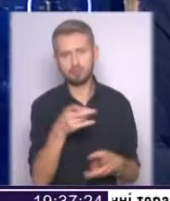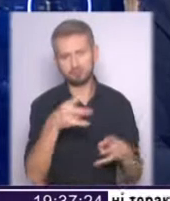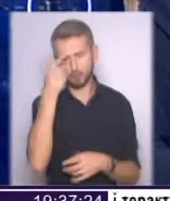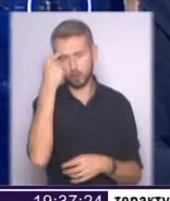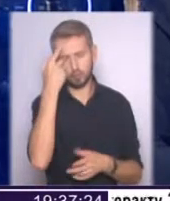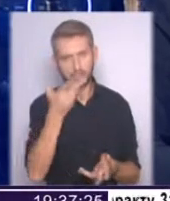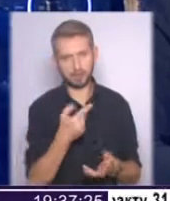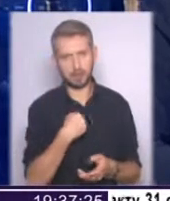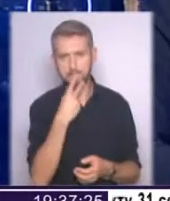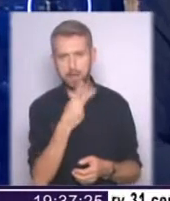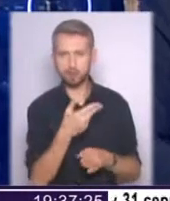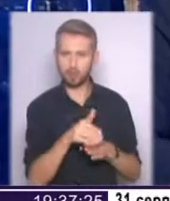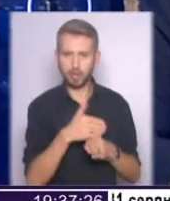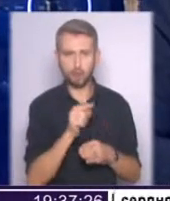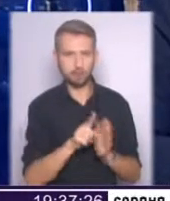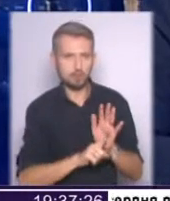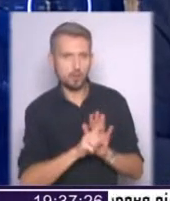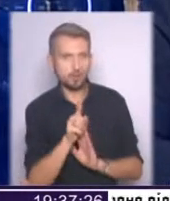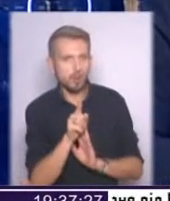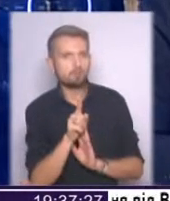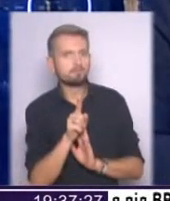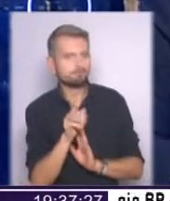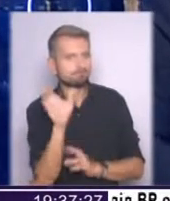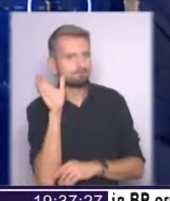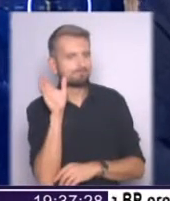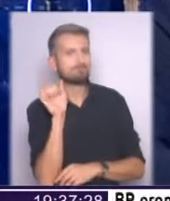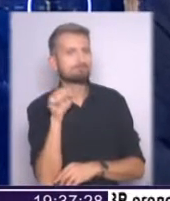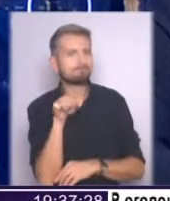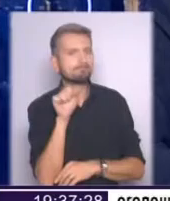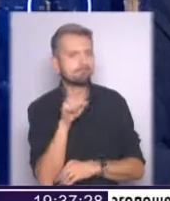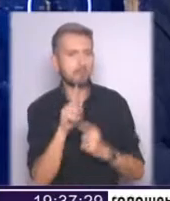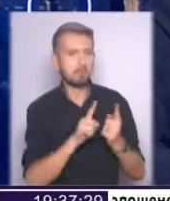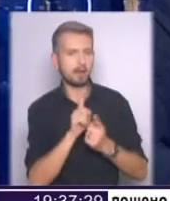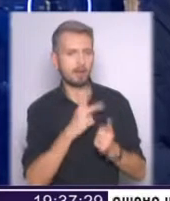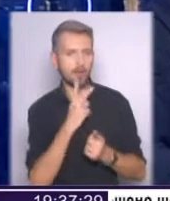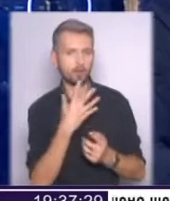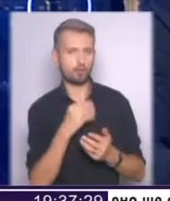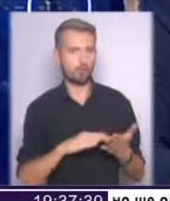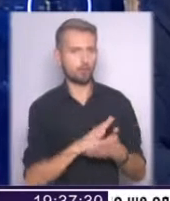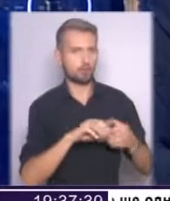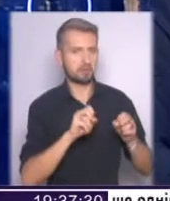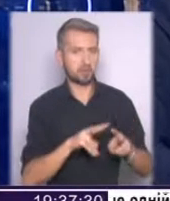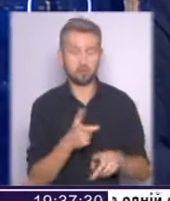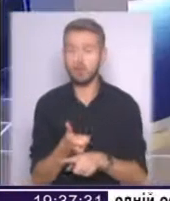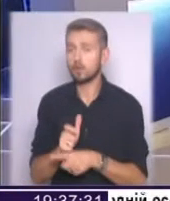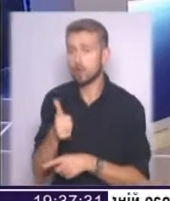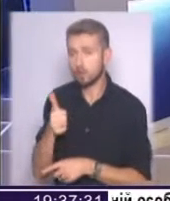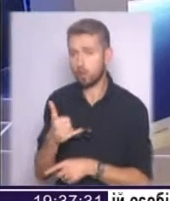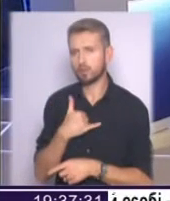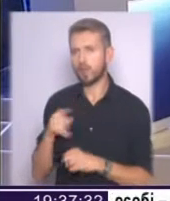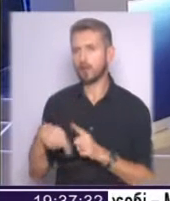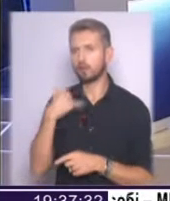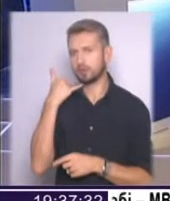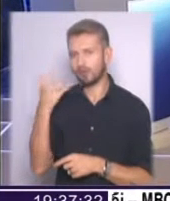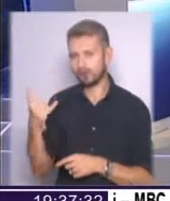Я бачу, що потихеньку вони починають до цього дослухатись і переглядати свою політику безпеки. Це дуже добре. А у нас наступне запитання.